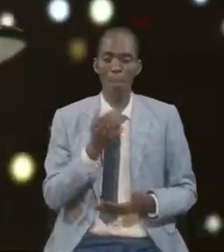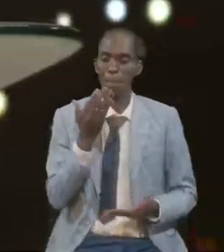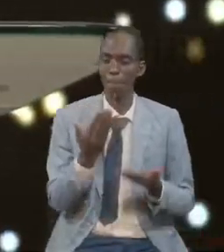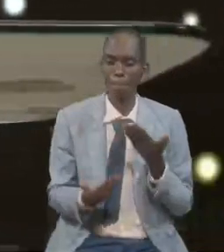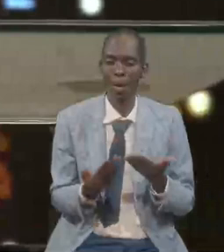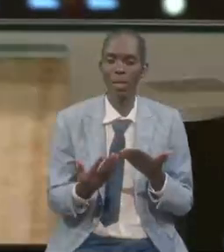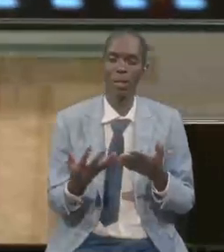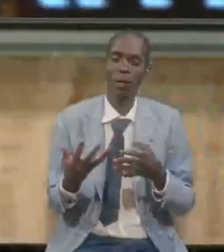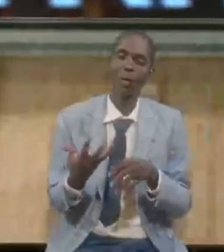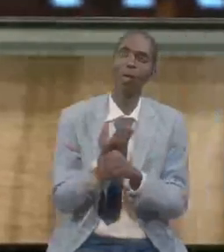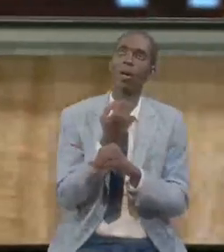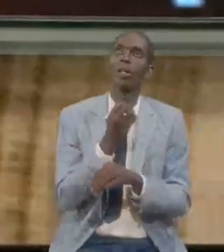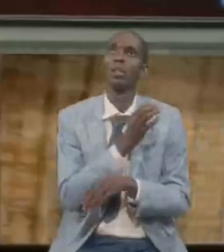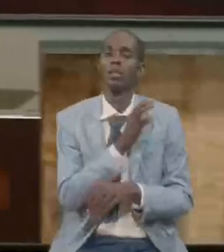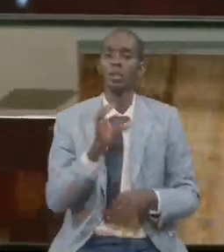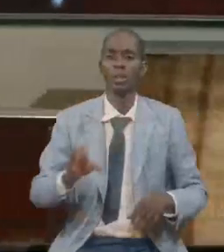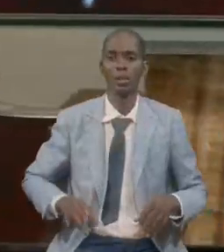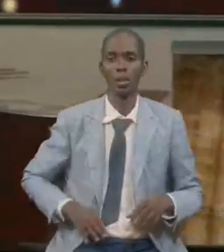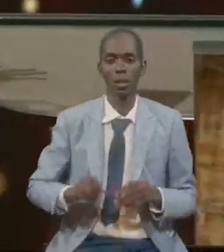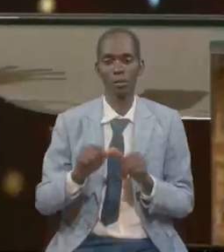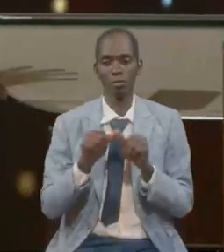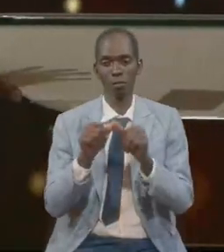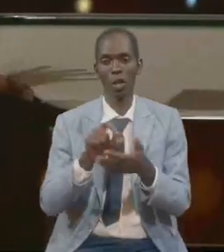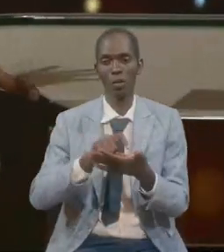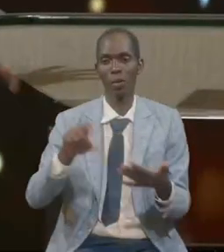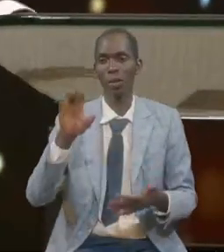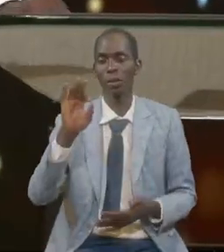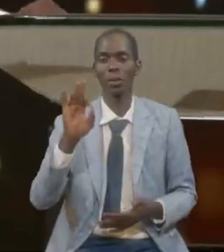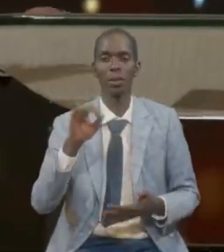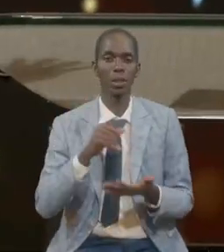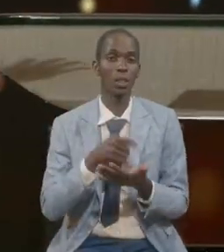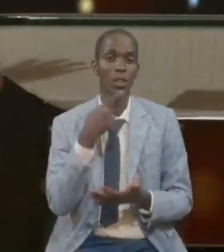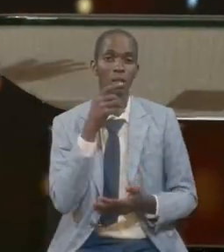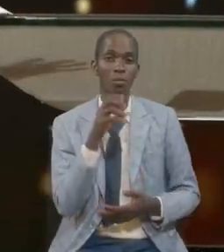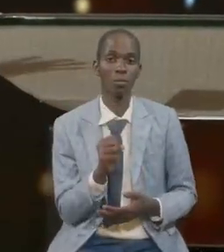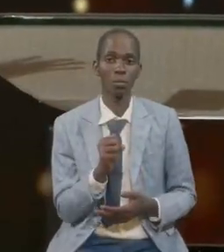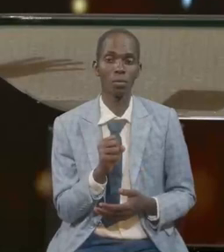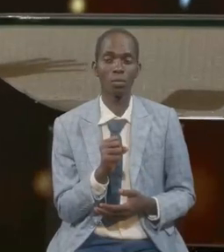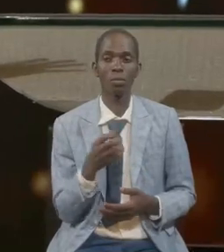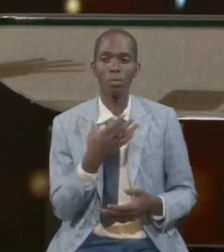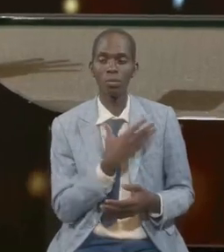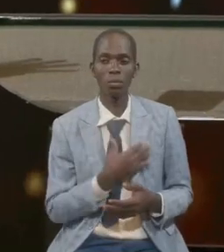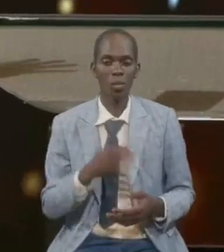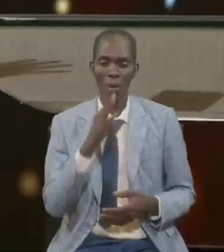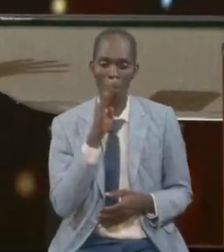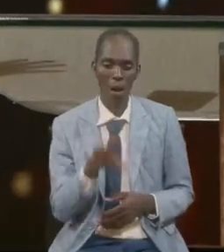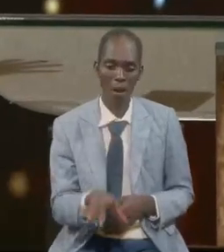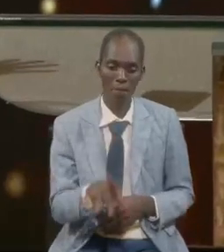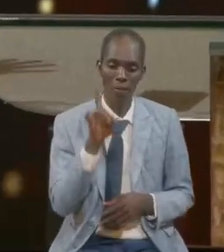Christ. Voilà le verset suivant, le verset 9 qui dit « Et d'être trouvé en